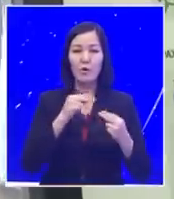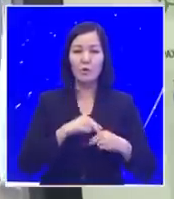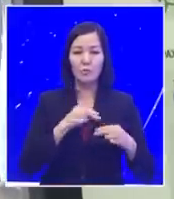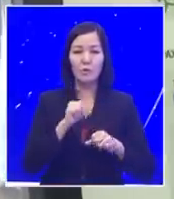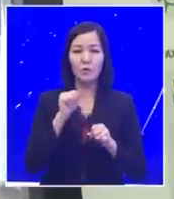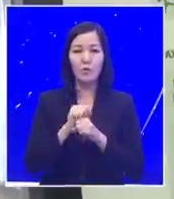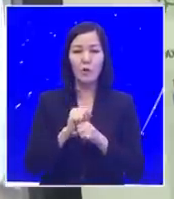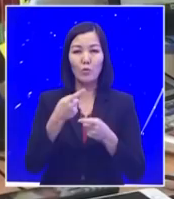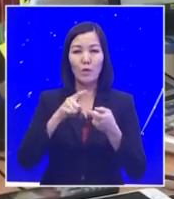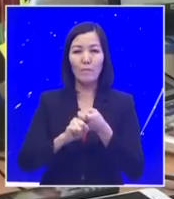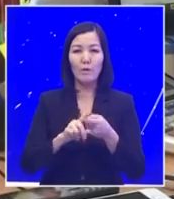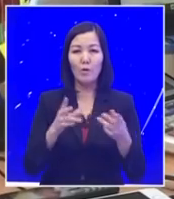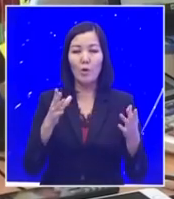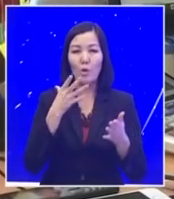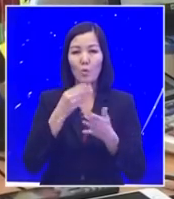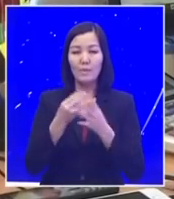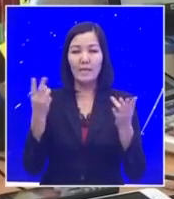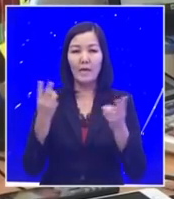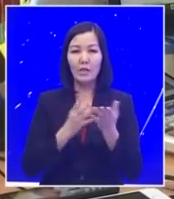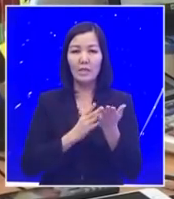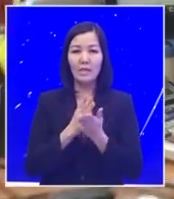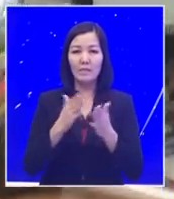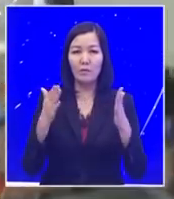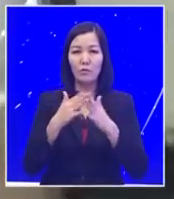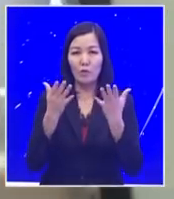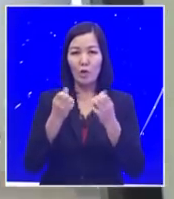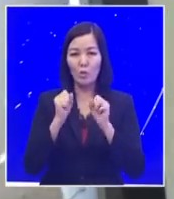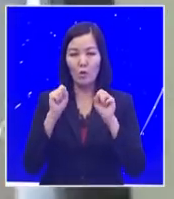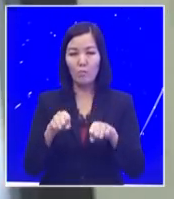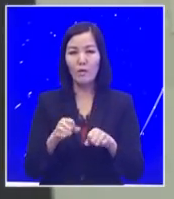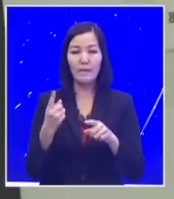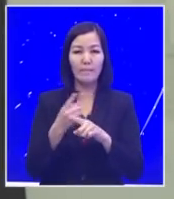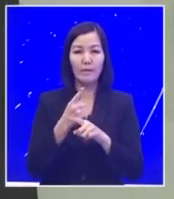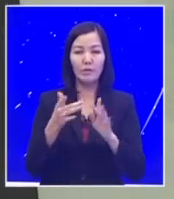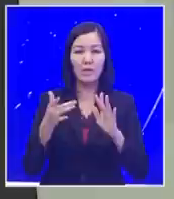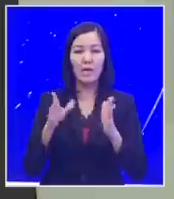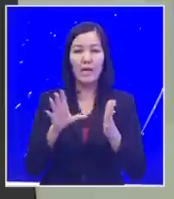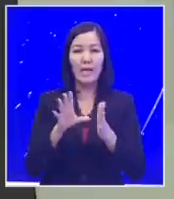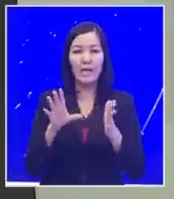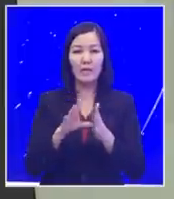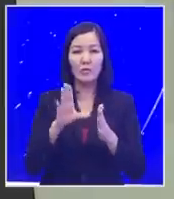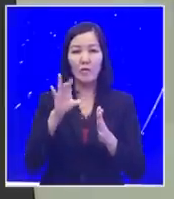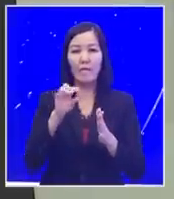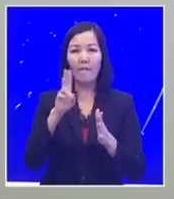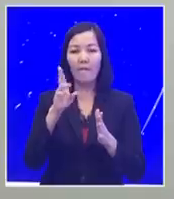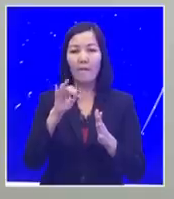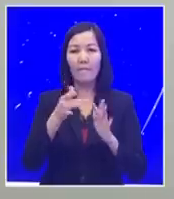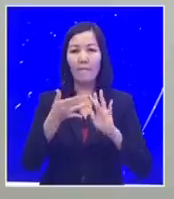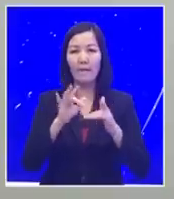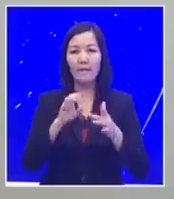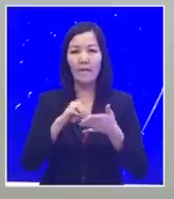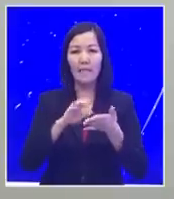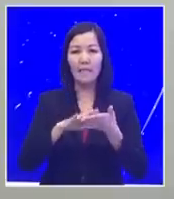байланысты өзіне қажетті қызметті тұрғындар үйде отырып ала алады. Ол үшін алдымен электрондық үкімет веб-порталына тіркелу қажет.